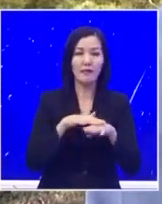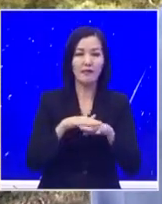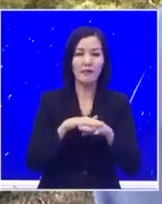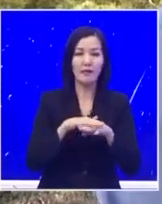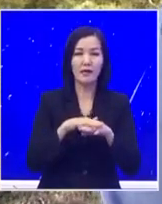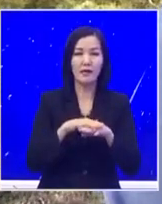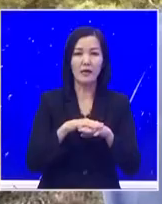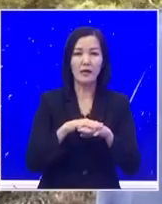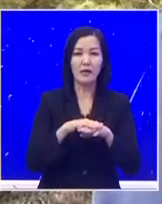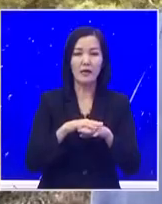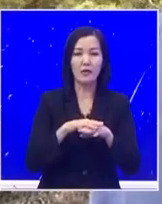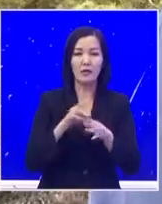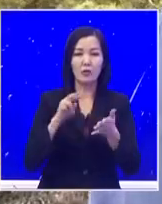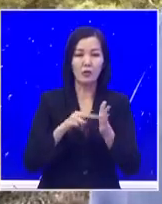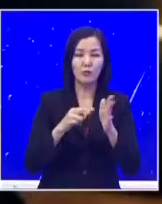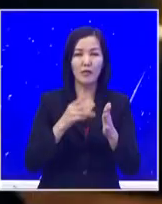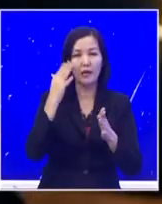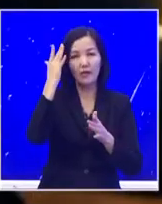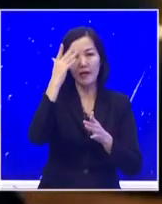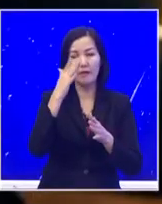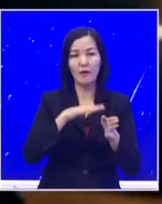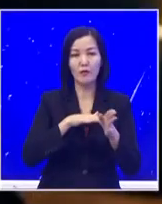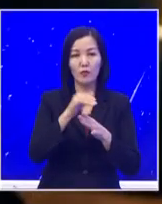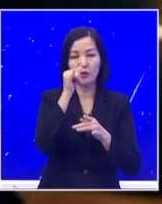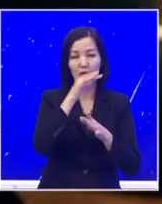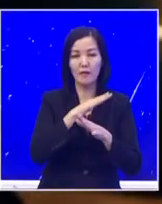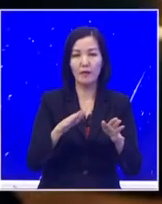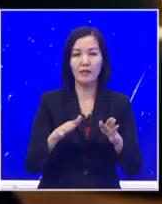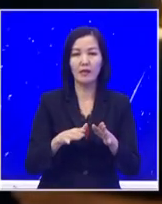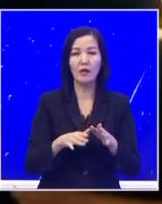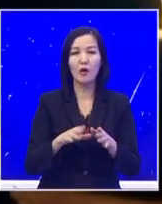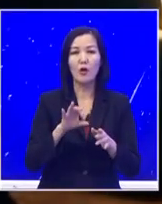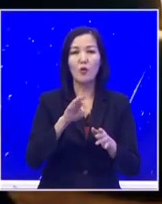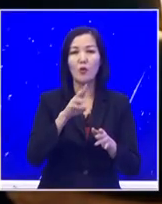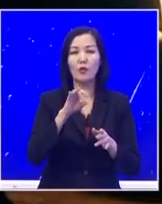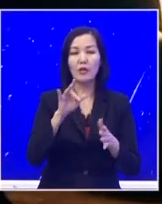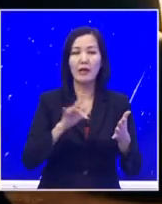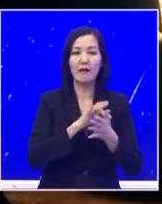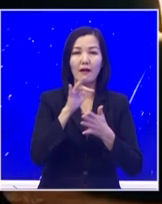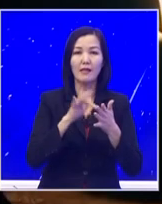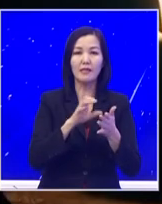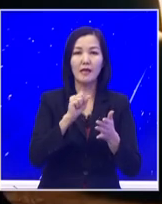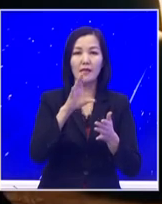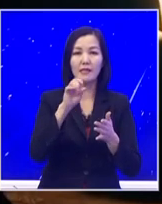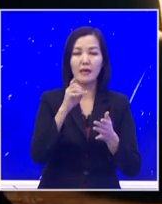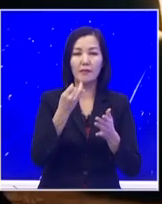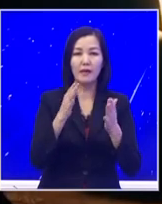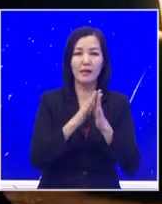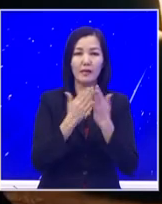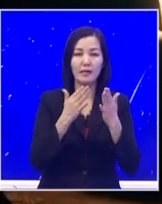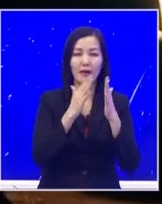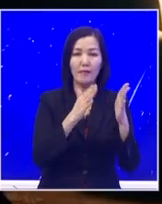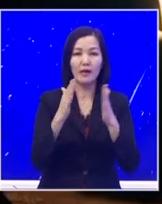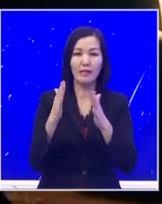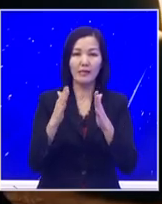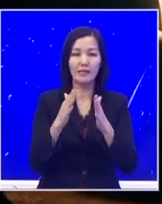ойлаған арманына жетуіне мүмкіндік бермейтін болды. Әбу Насыр заманында Отырар қаласында Асабай кітапхана болыпты. Ол сол жерден парсы,